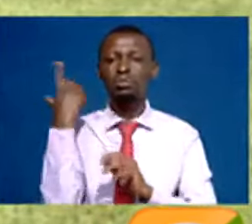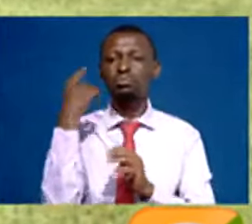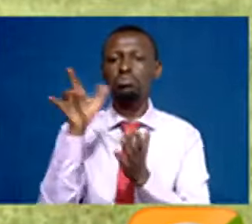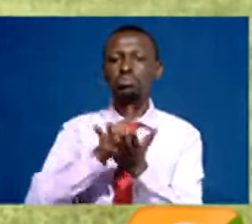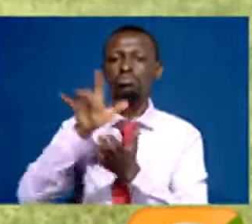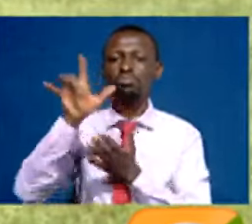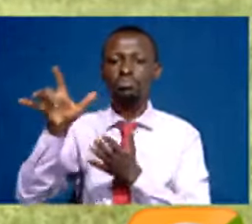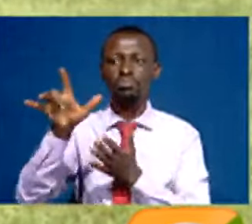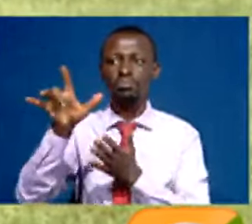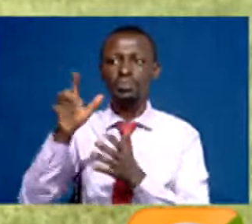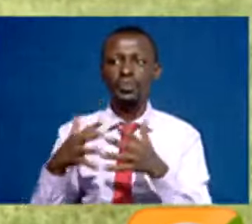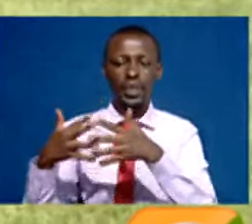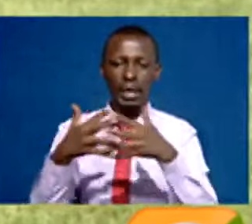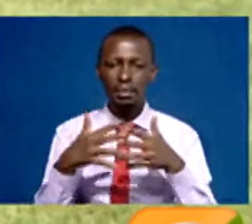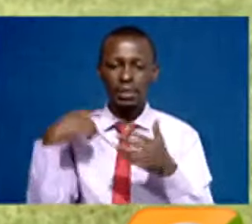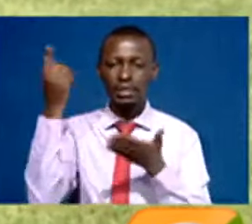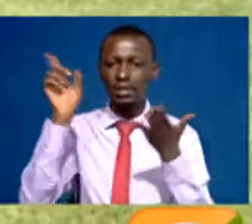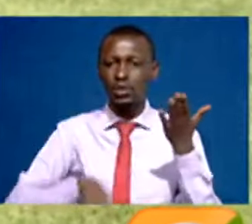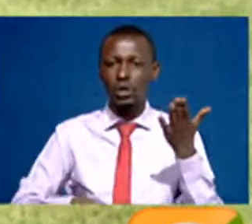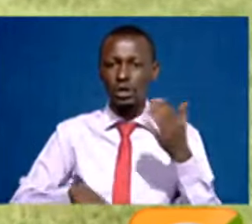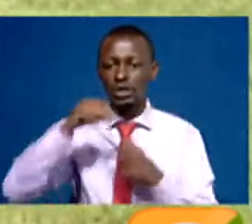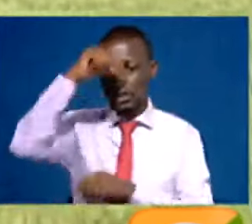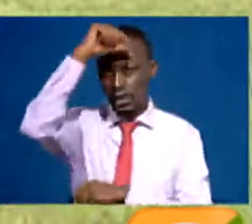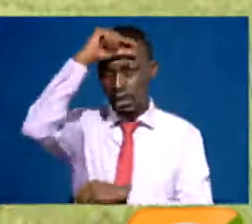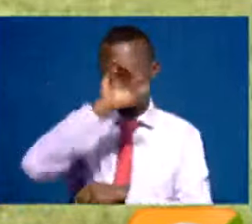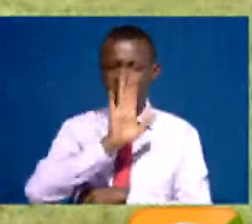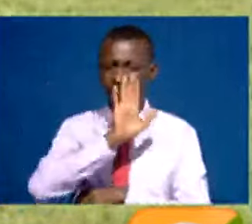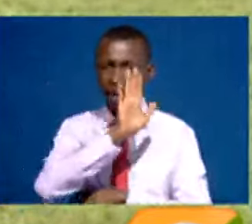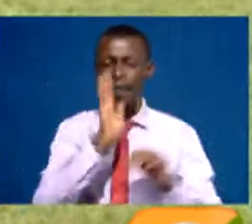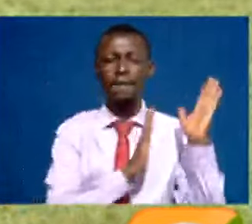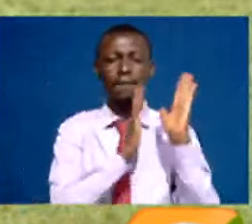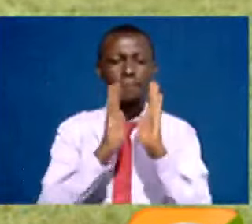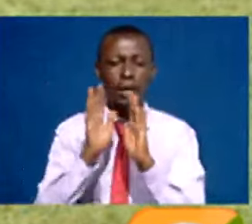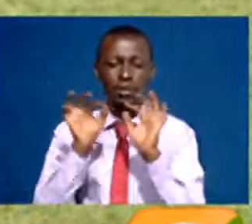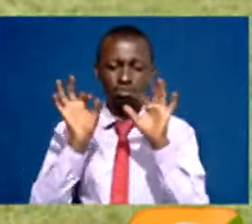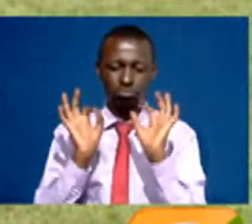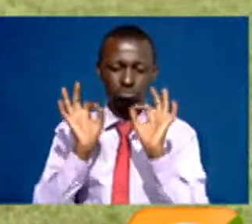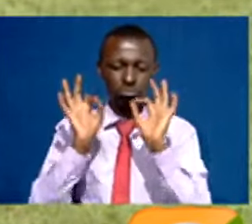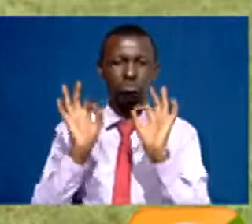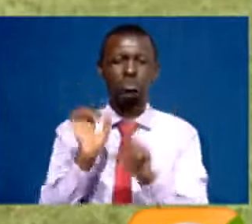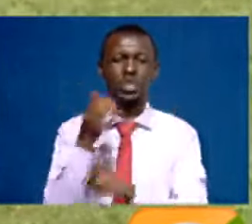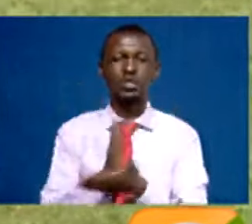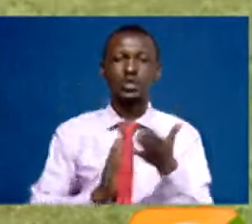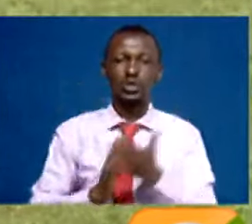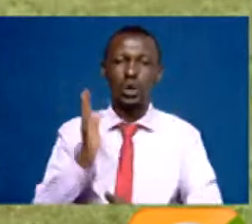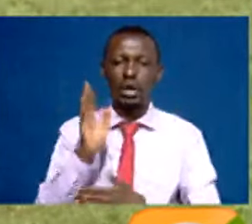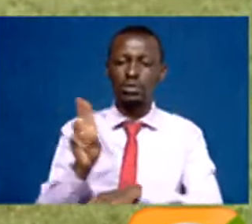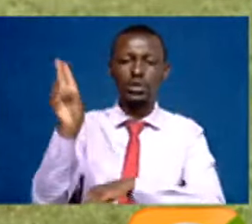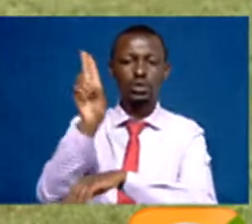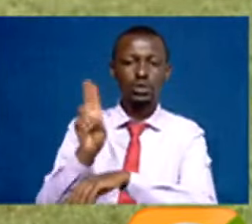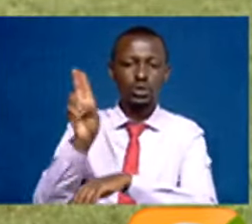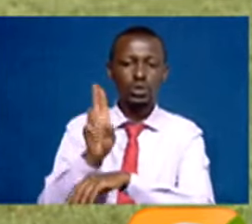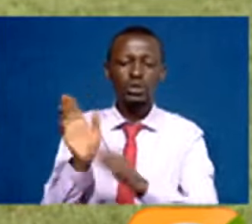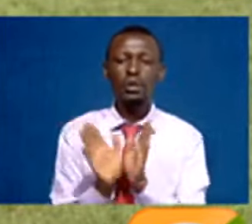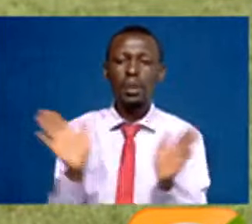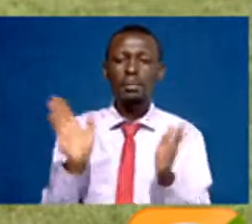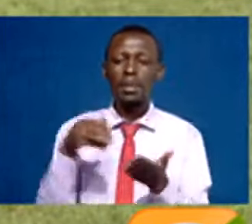kule Marekani, amesisitiza kwamba serikali yake imetia mikakati kabambe ya kuhakikisha kwamba matumizi ya pesa ya